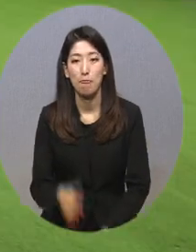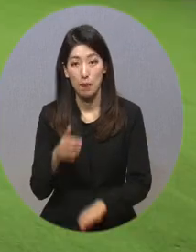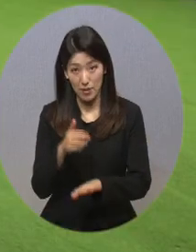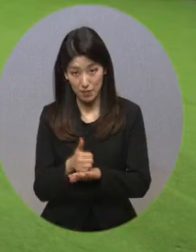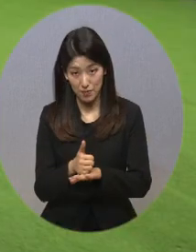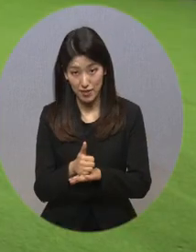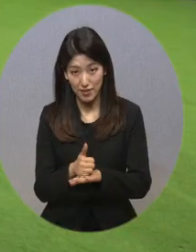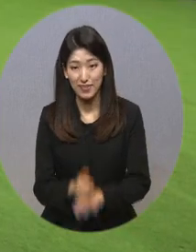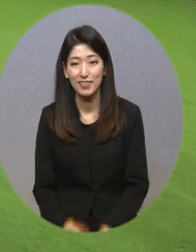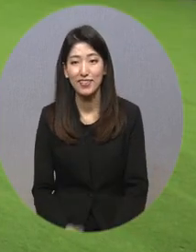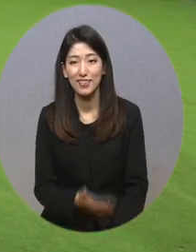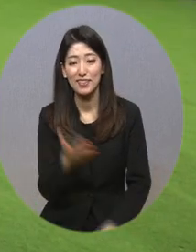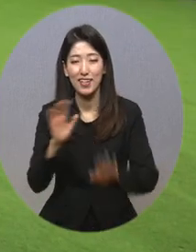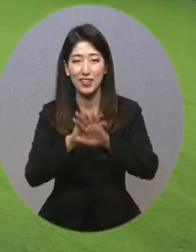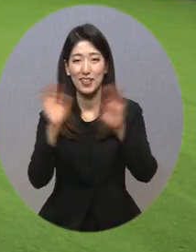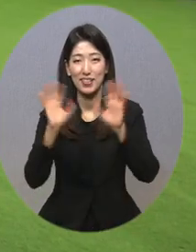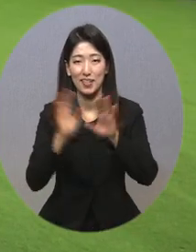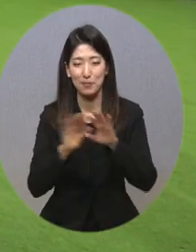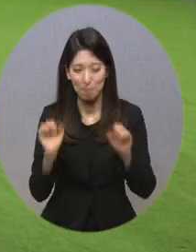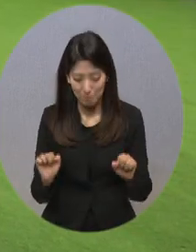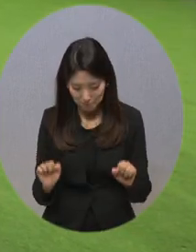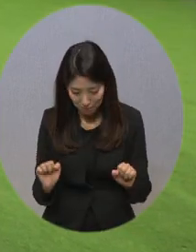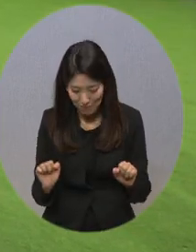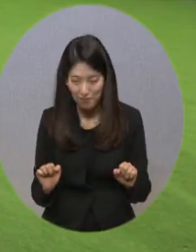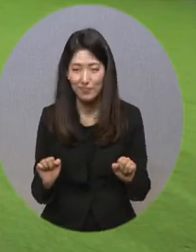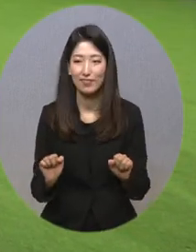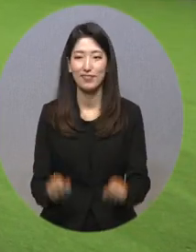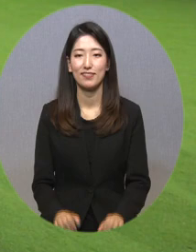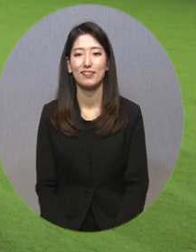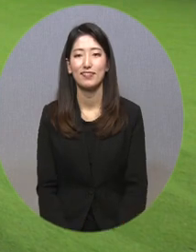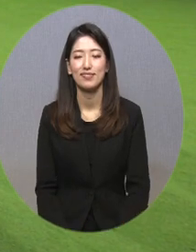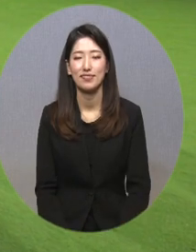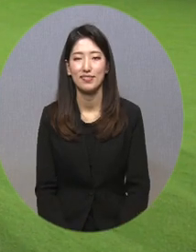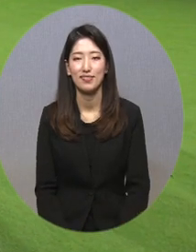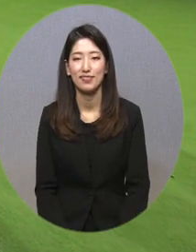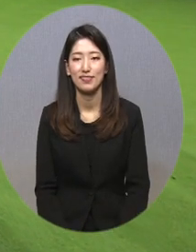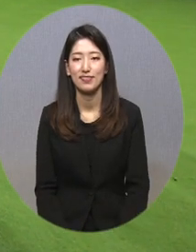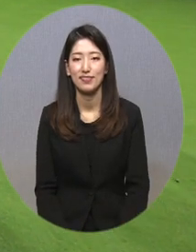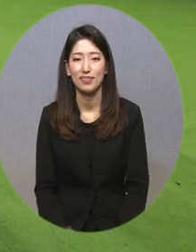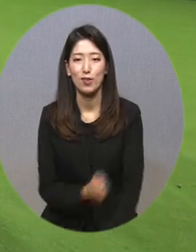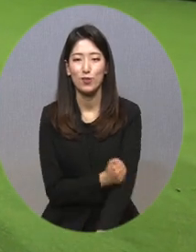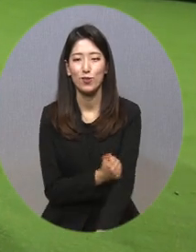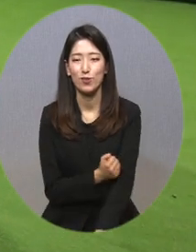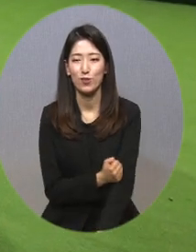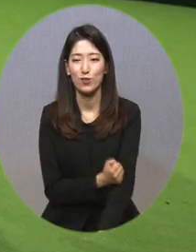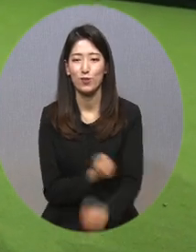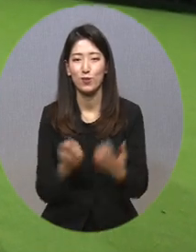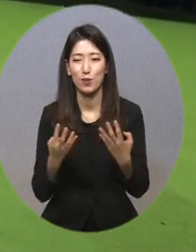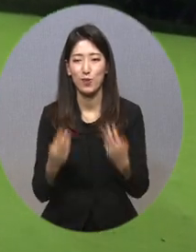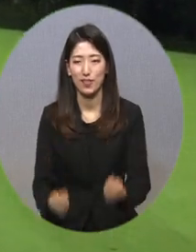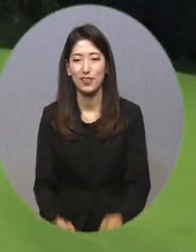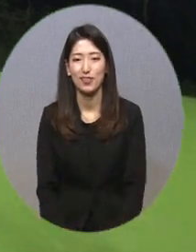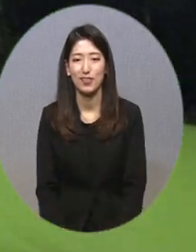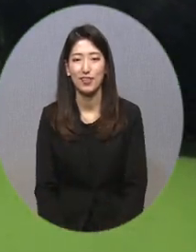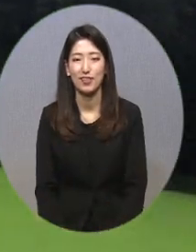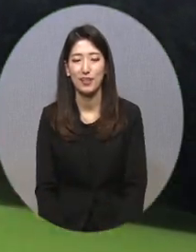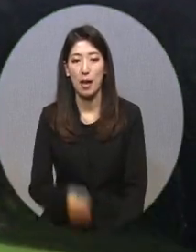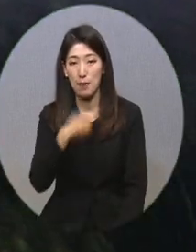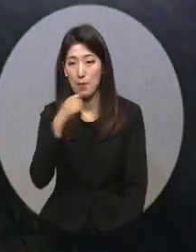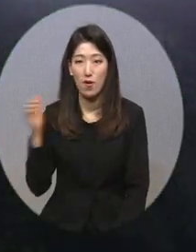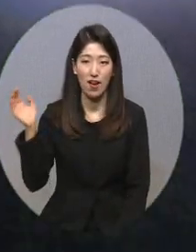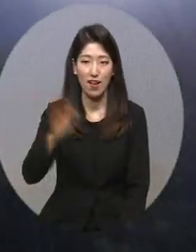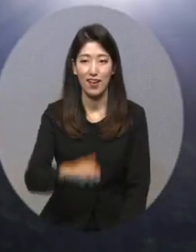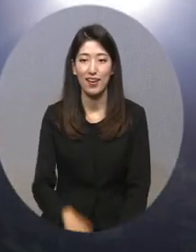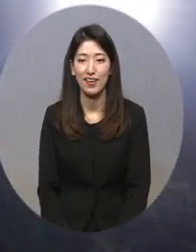아시죠? 감사합니다. 수고하셨습니다. 수고하셨습니다. 수고하셨습니다. 이제 밥 먹으러 가자. 자, 밥